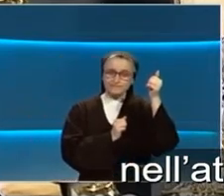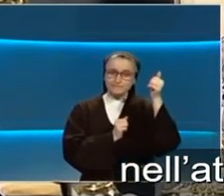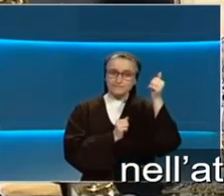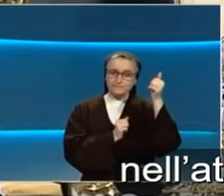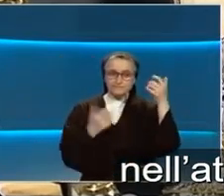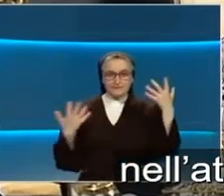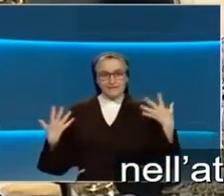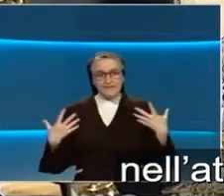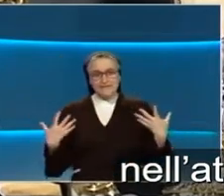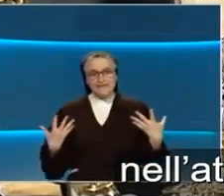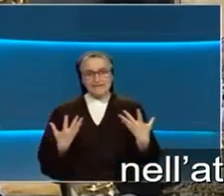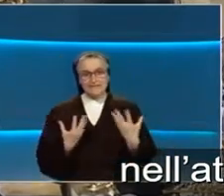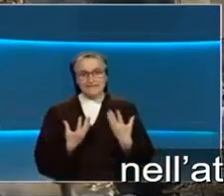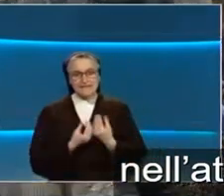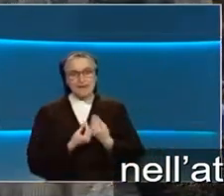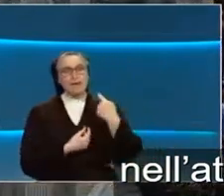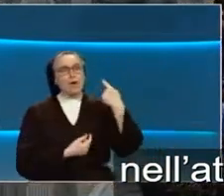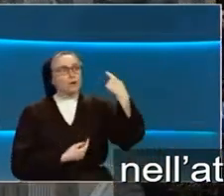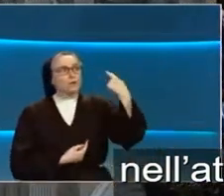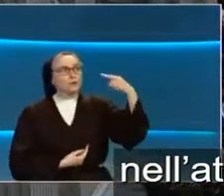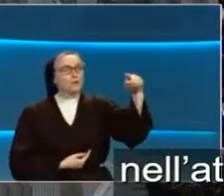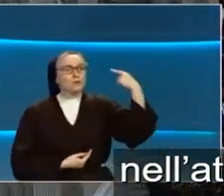Iesu Christi.